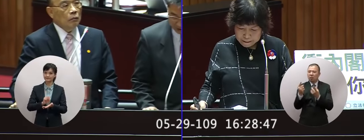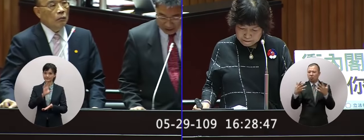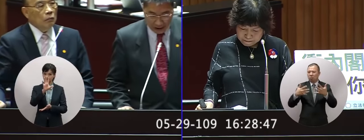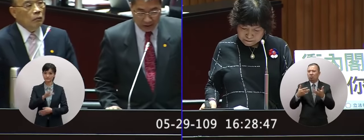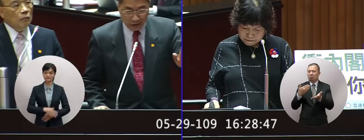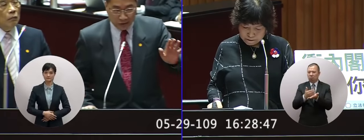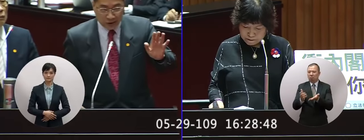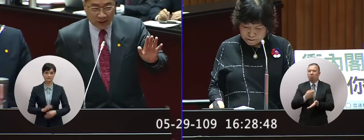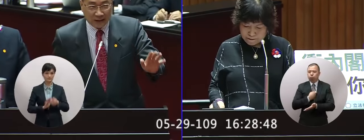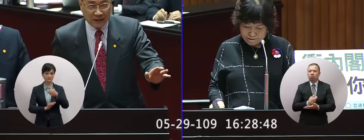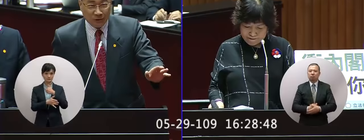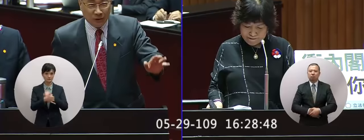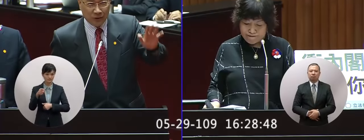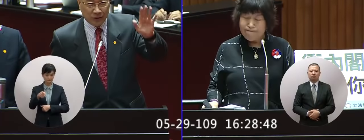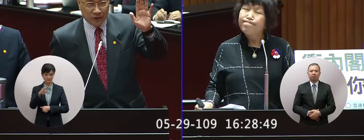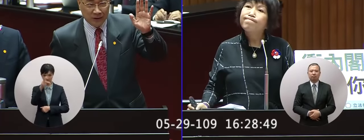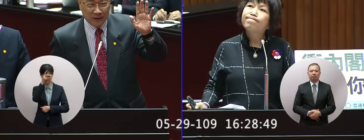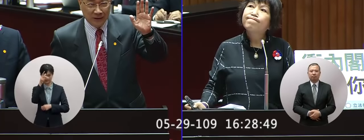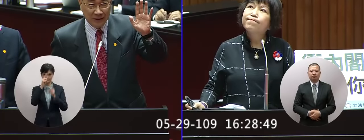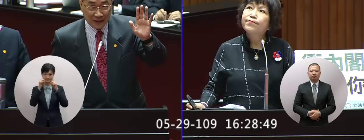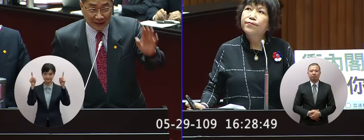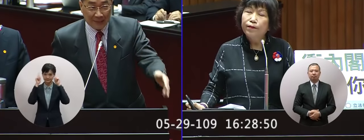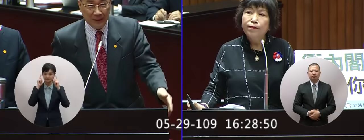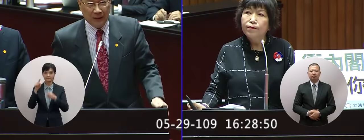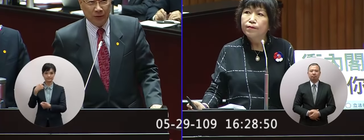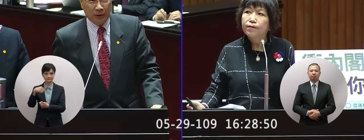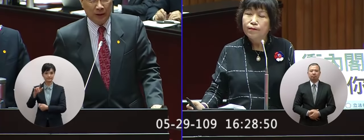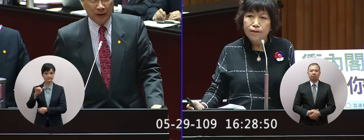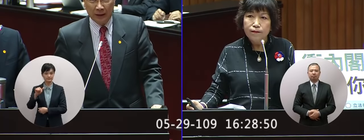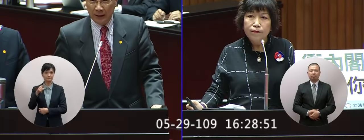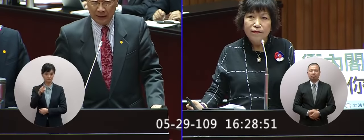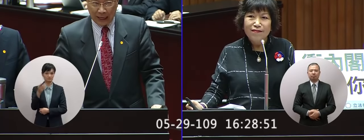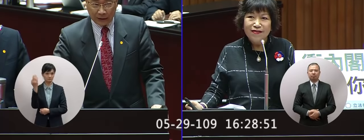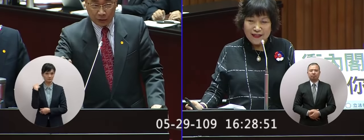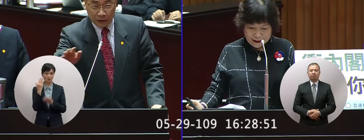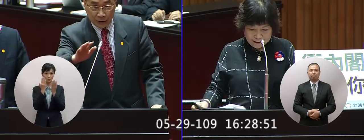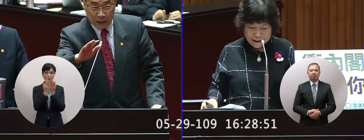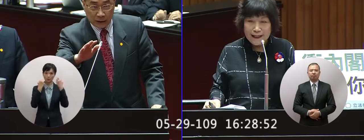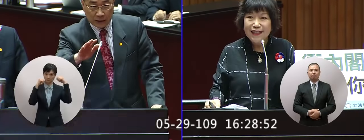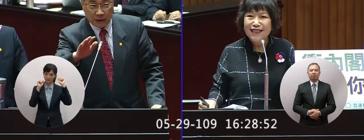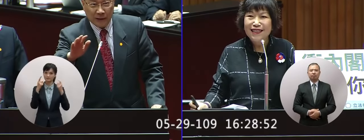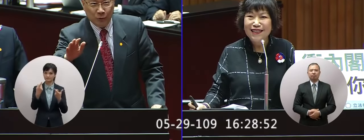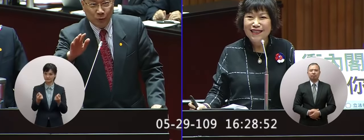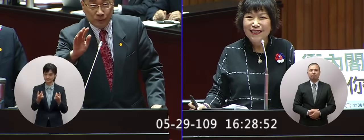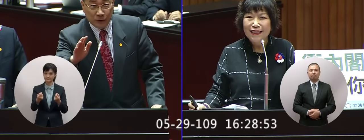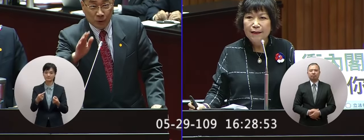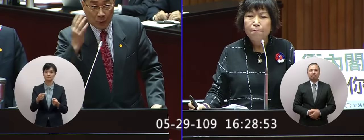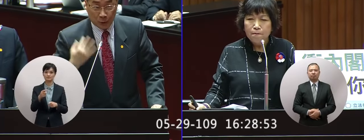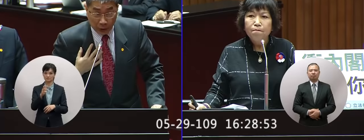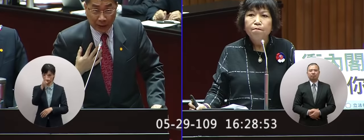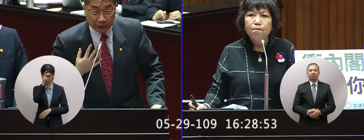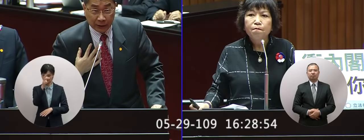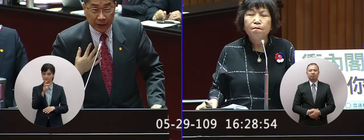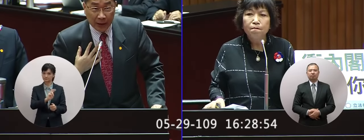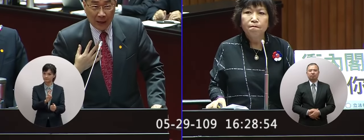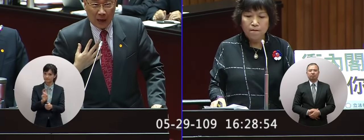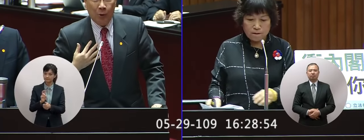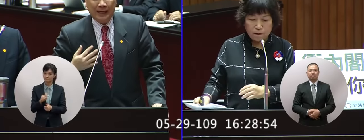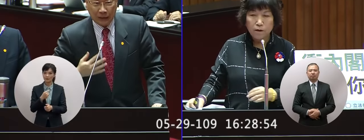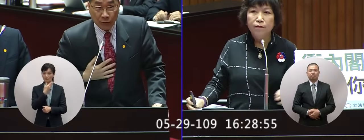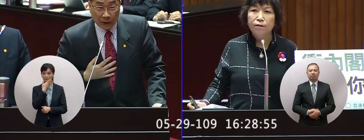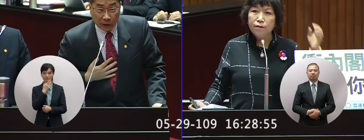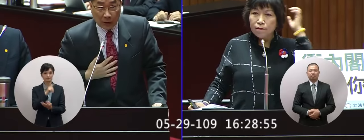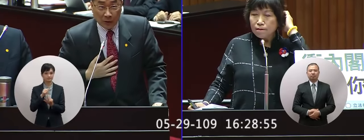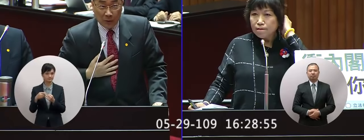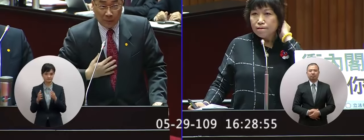下，这个委员你是警大的教授，又是警大毕业的，所以长期对警察的这个照顾福利我都了解，